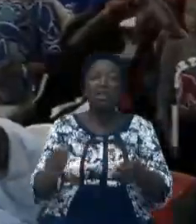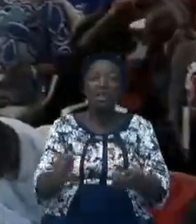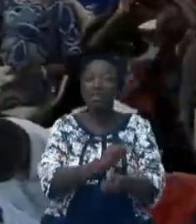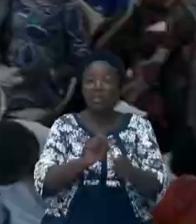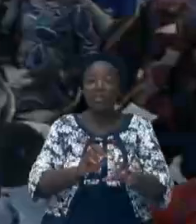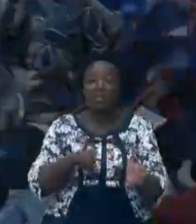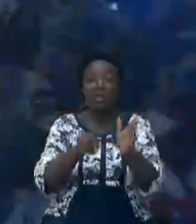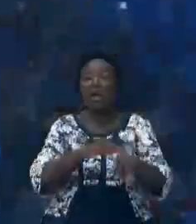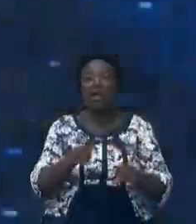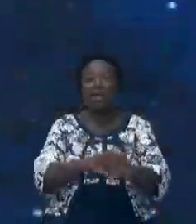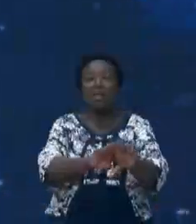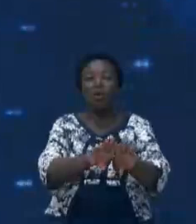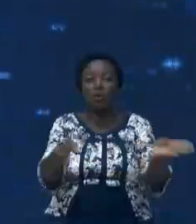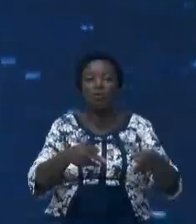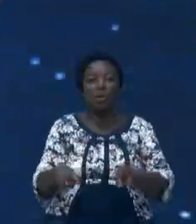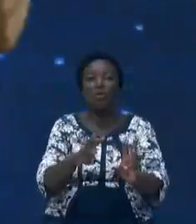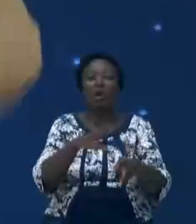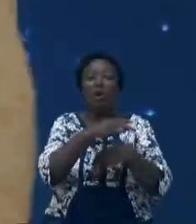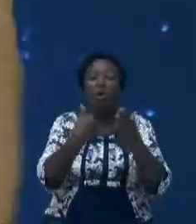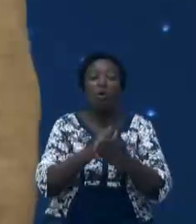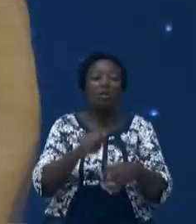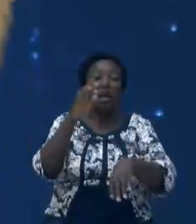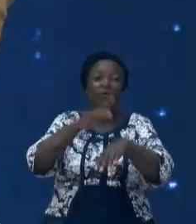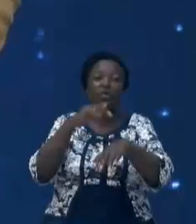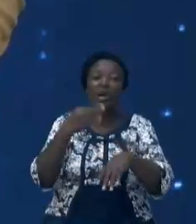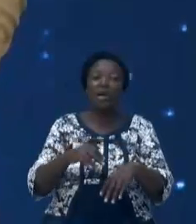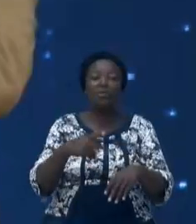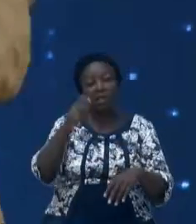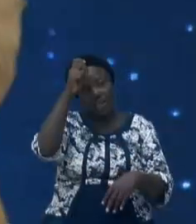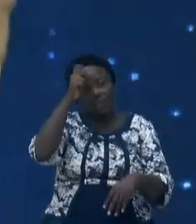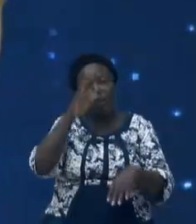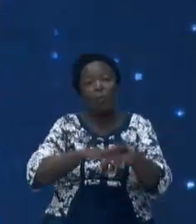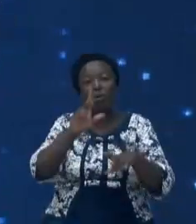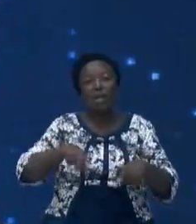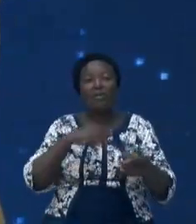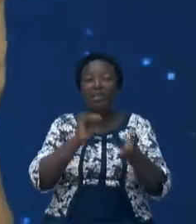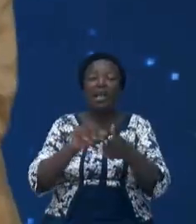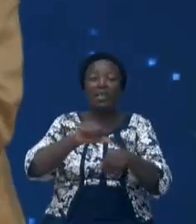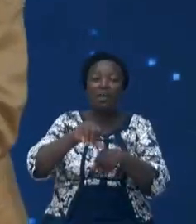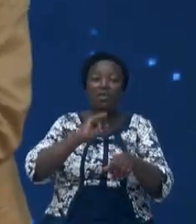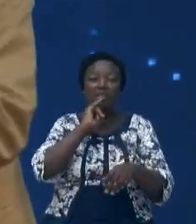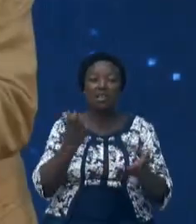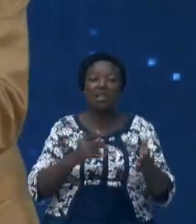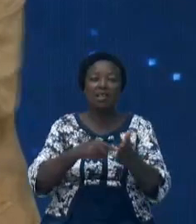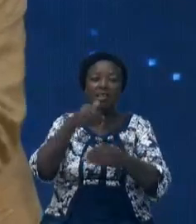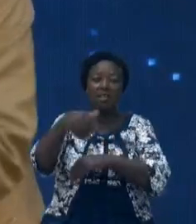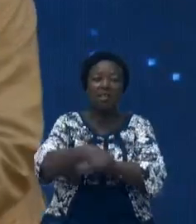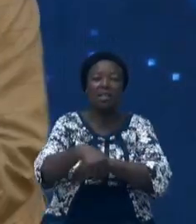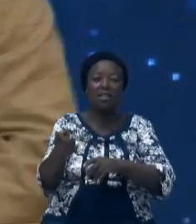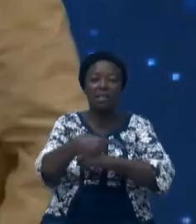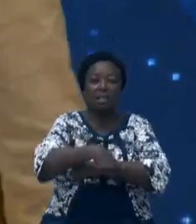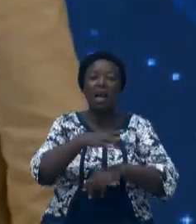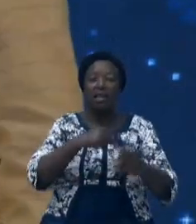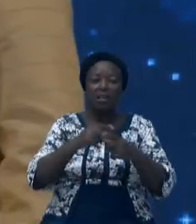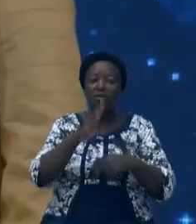brise les jours l'ancien qui balaie toutes les inflexions du diable de ta vie cette